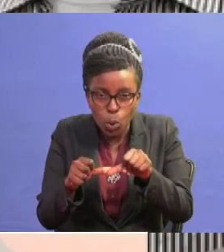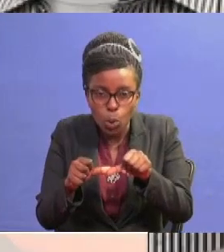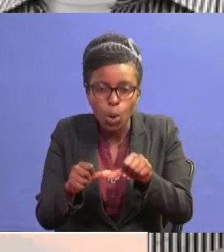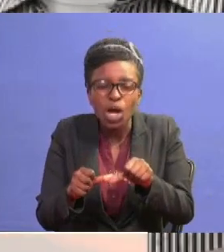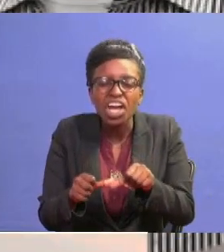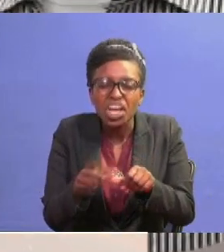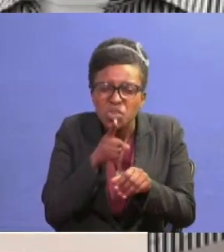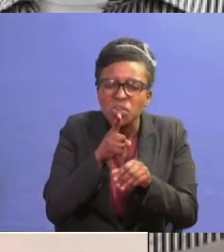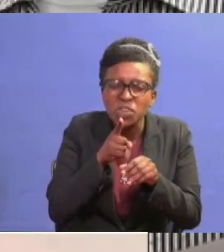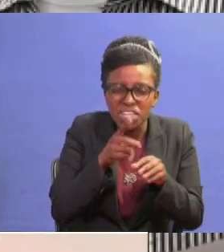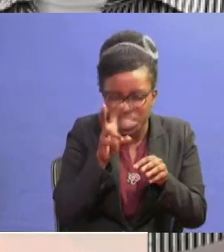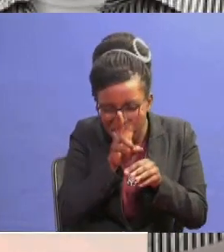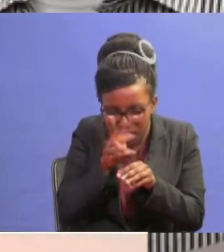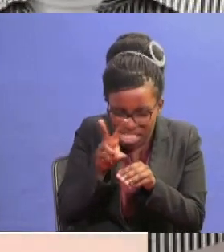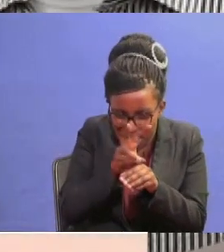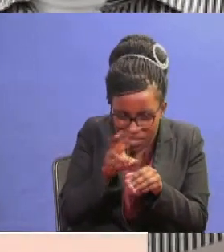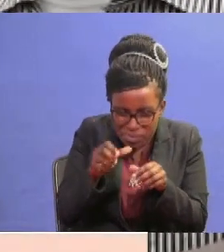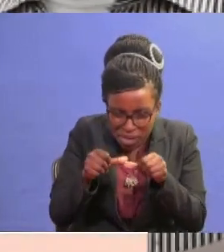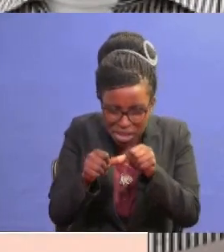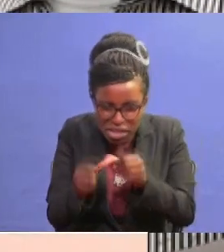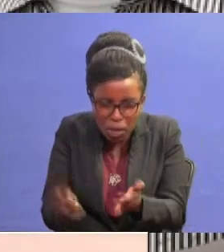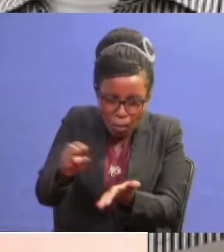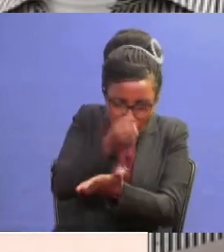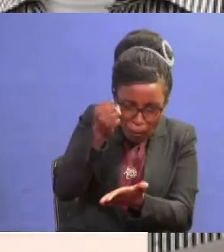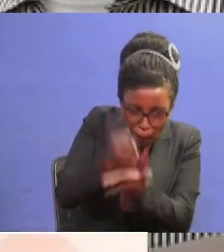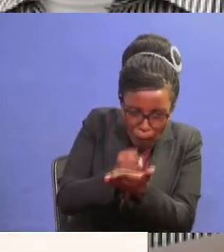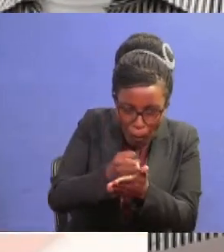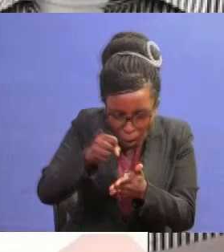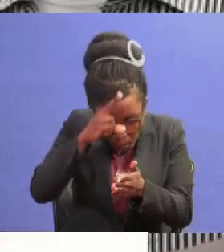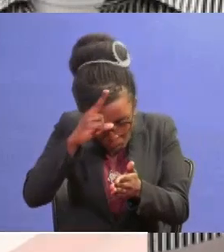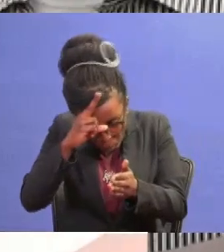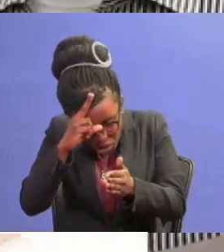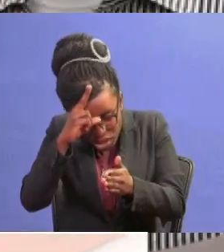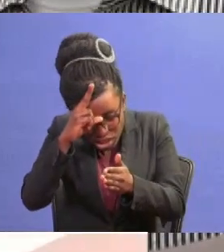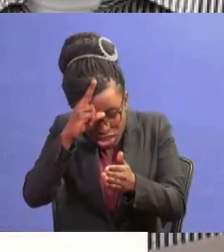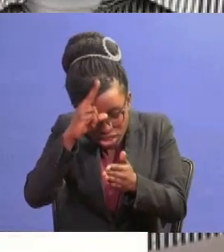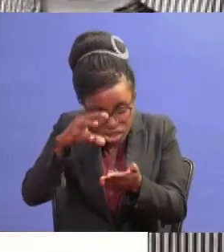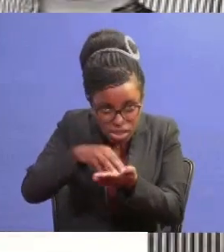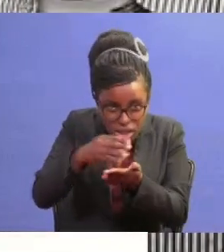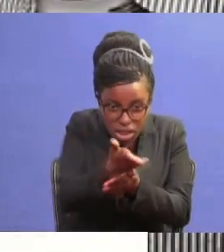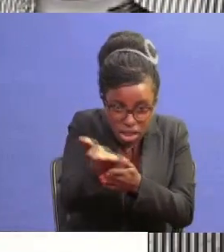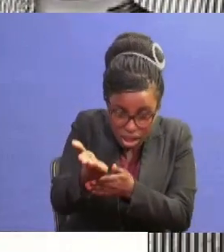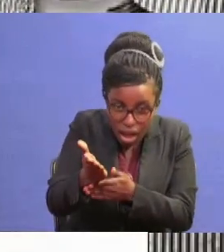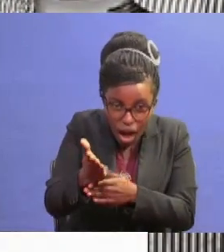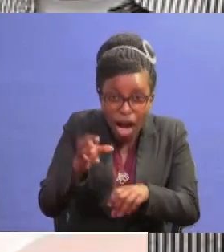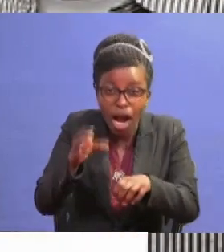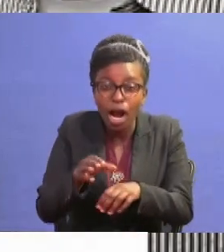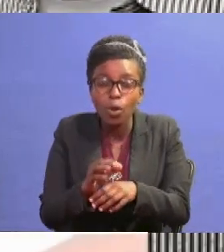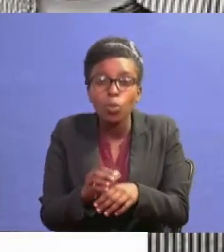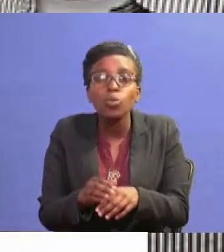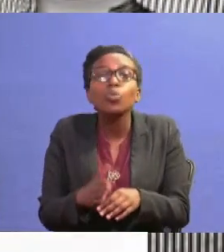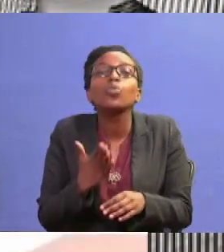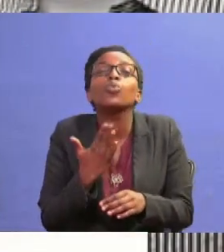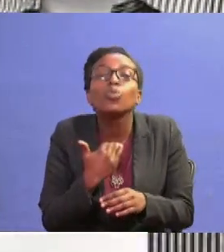investigation and bring to book all police officers who will be found capable of this act. We are shocked, we